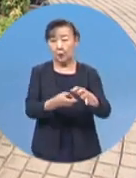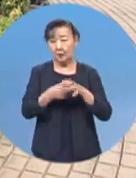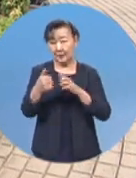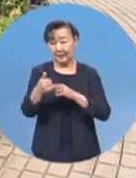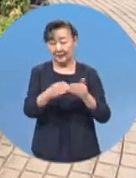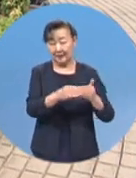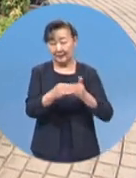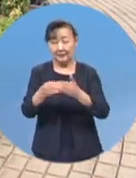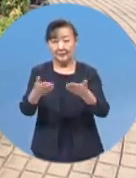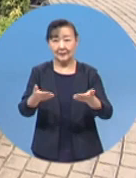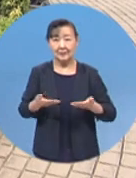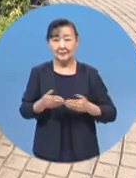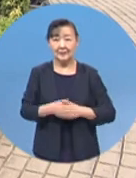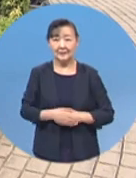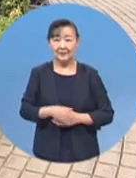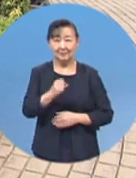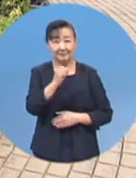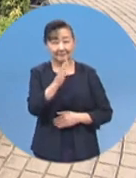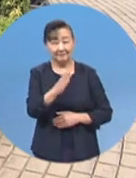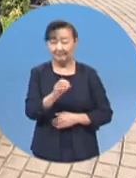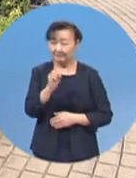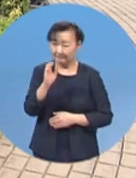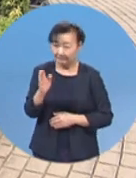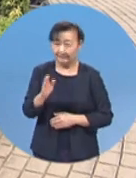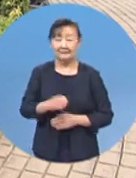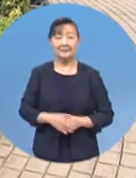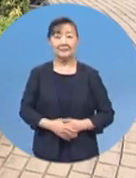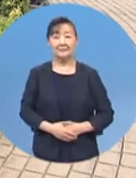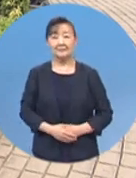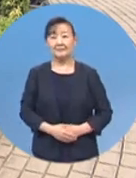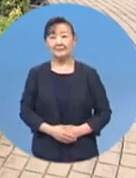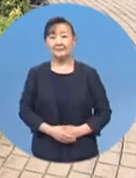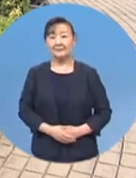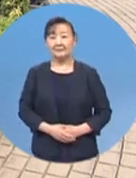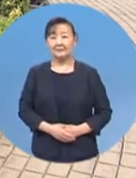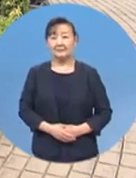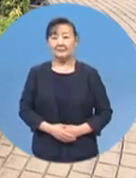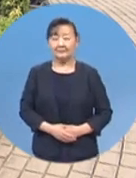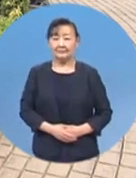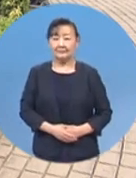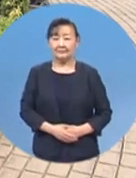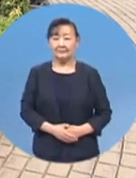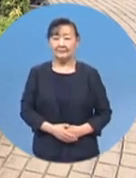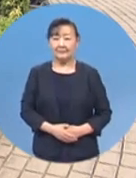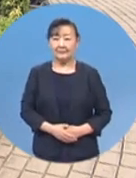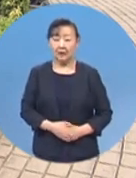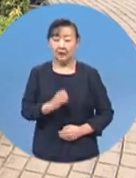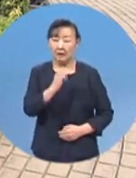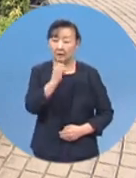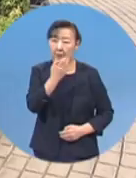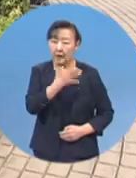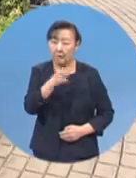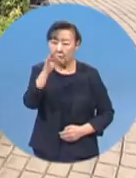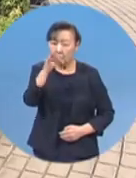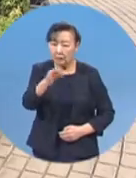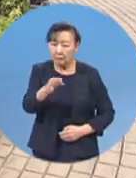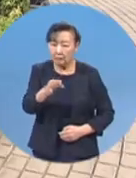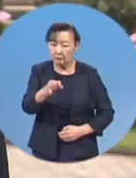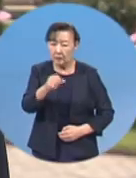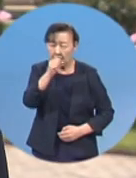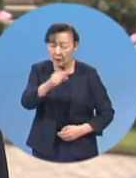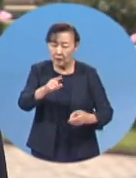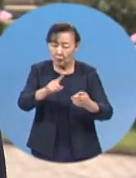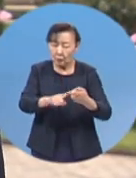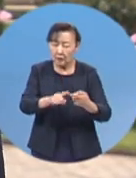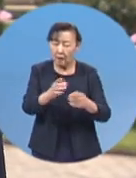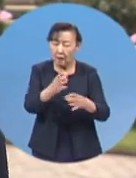していただきました。 よろしくお願いします。 よろしくお願いします。 早速ですが、バラの見頃はいつ頃でしょうか？